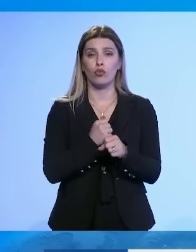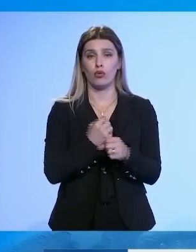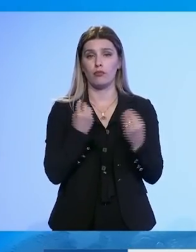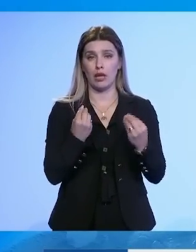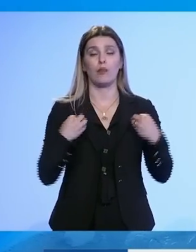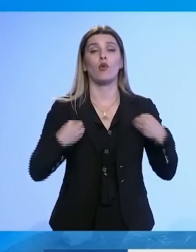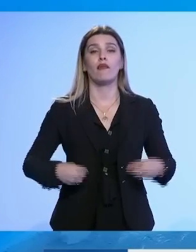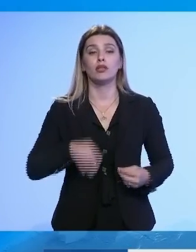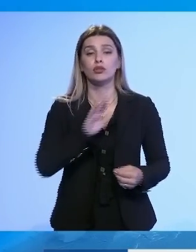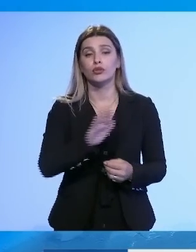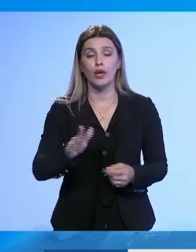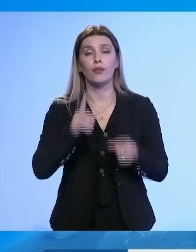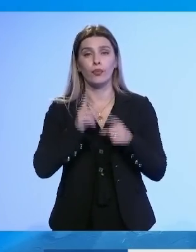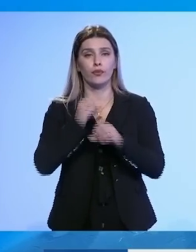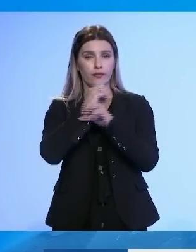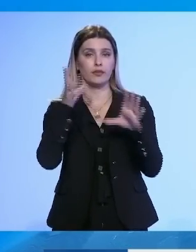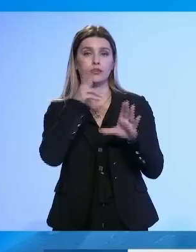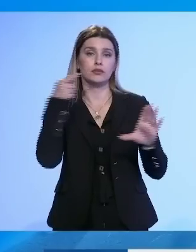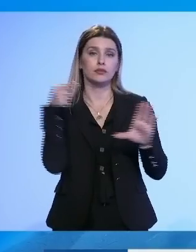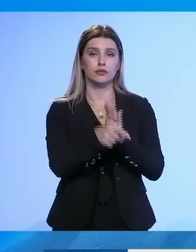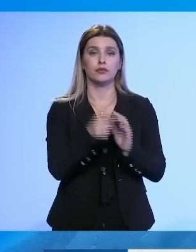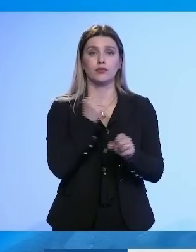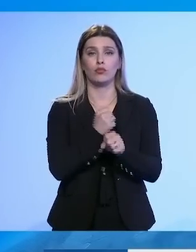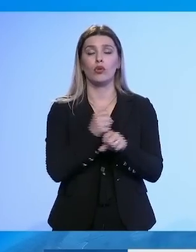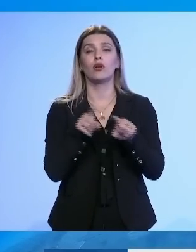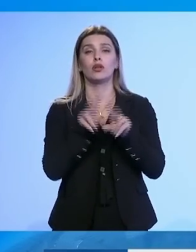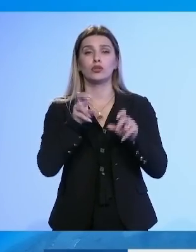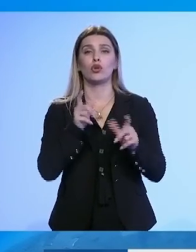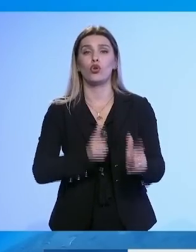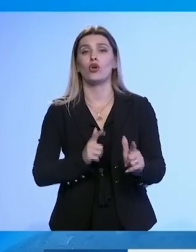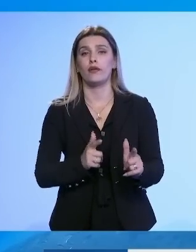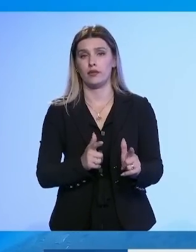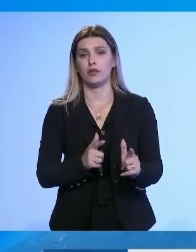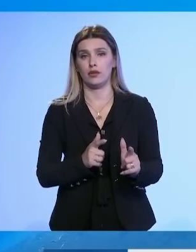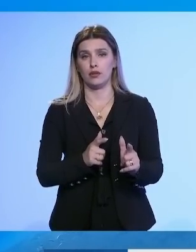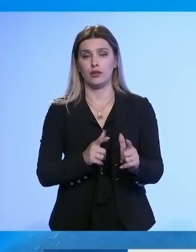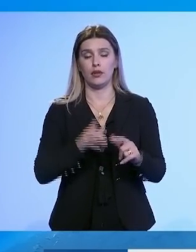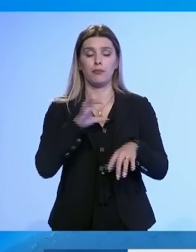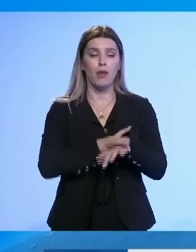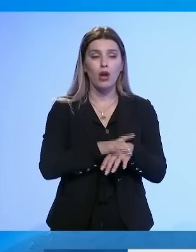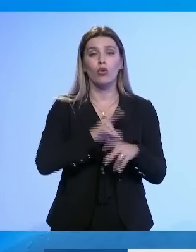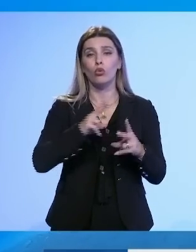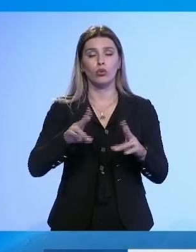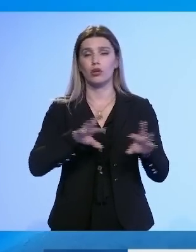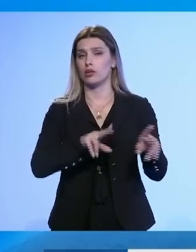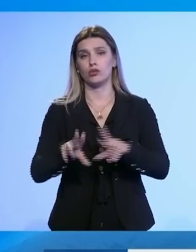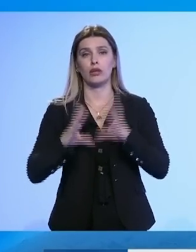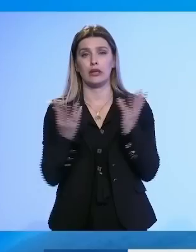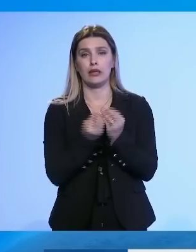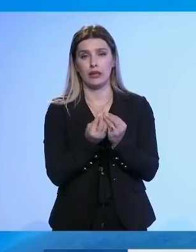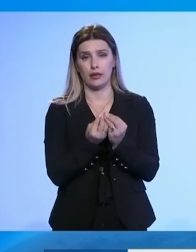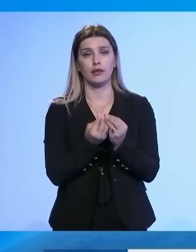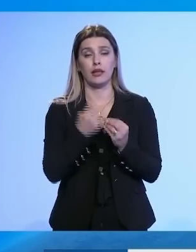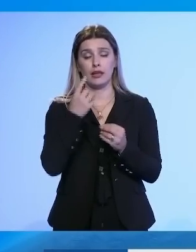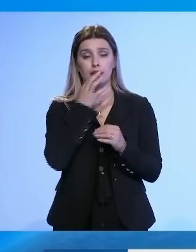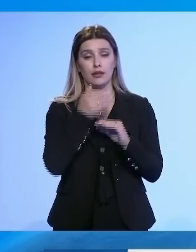profesioni gazetarit është mision, po asaj luftëtarit, po asaj njëku, po asaj së cilit profesion tjetër. Nata para prake ka